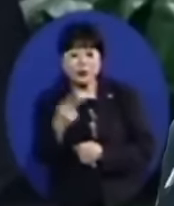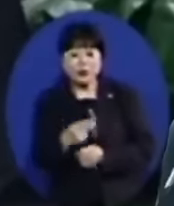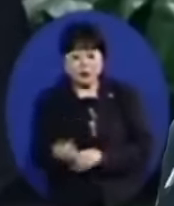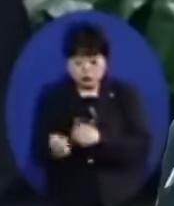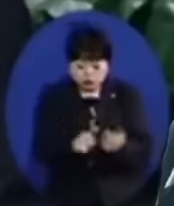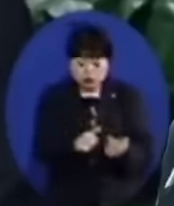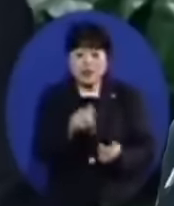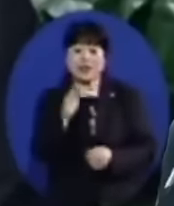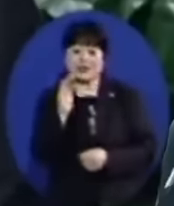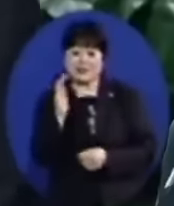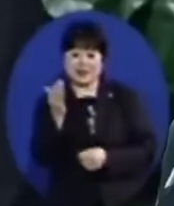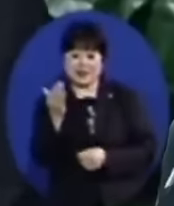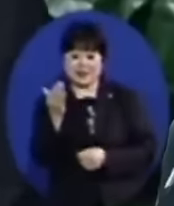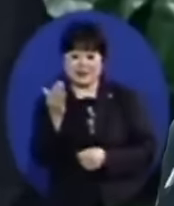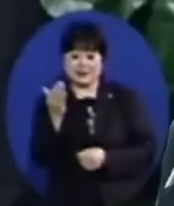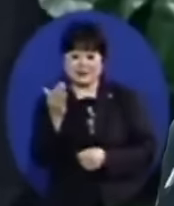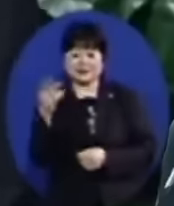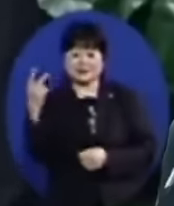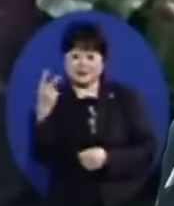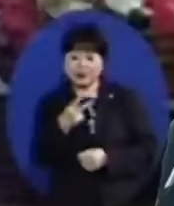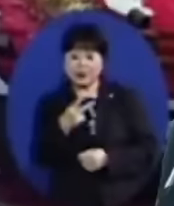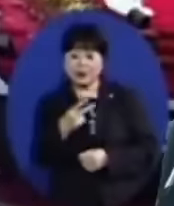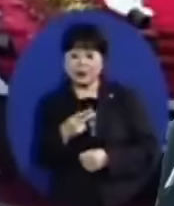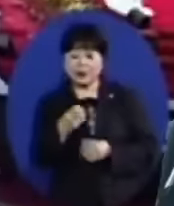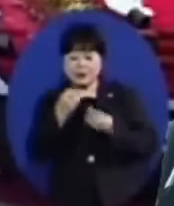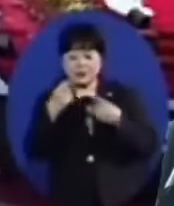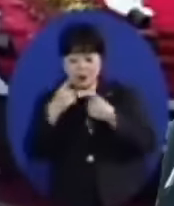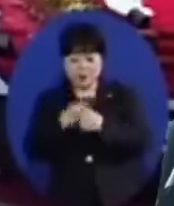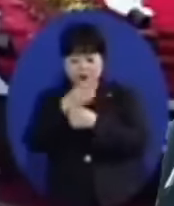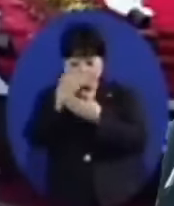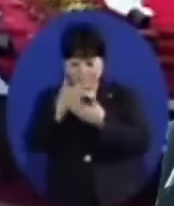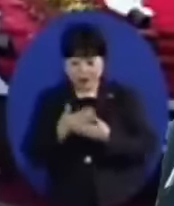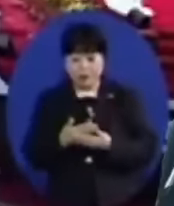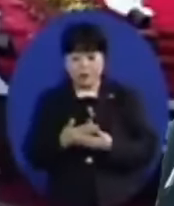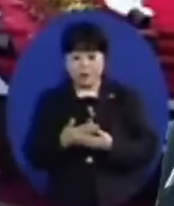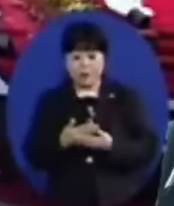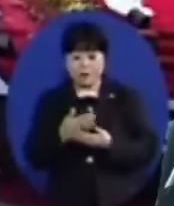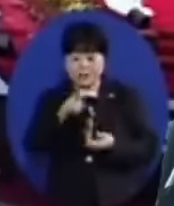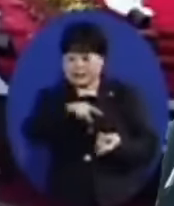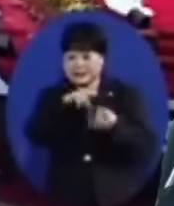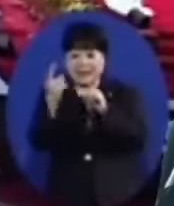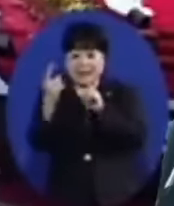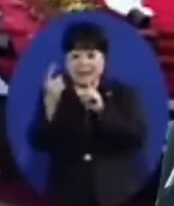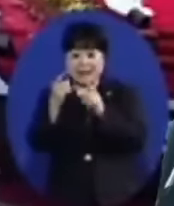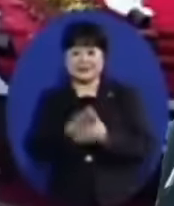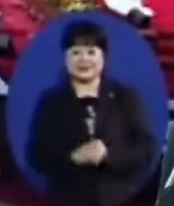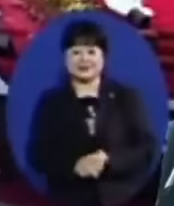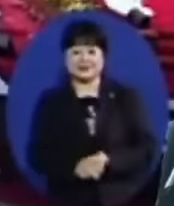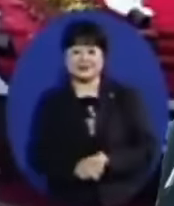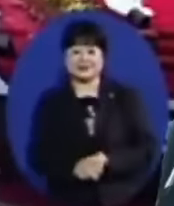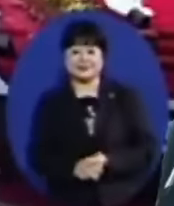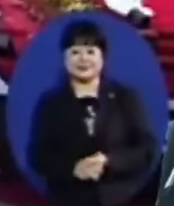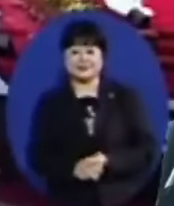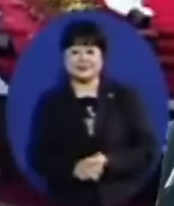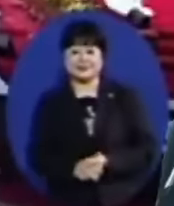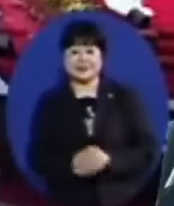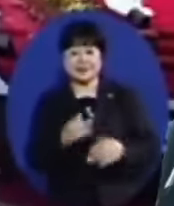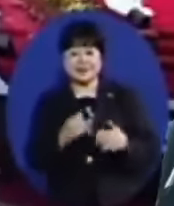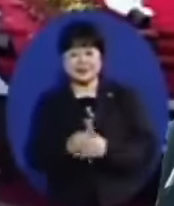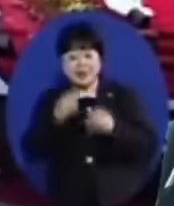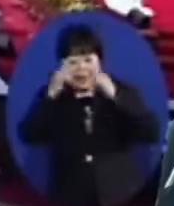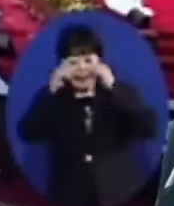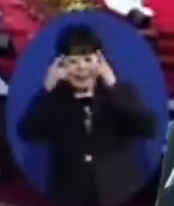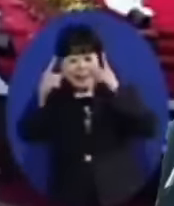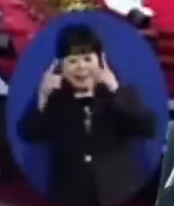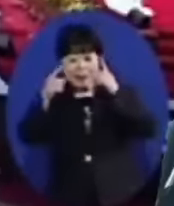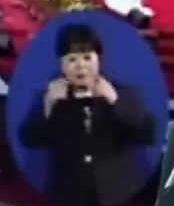죽어버리고 마는 것입니다. 그리고 새 사람이 되어 자라나게 된 것입니다. 그러므로 이 깨달음을